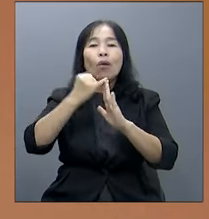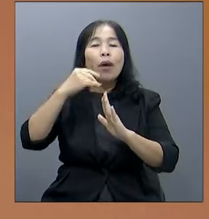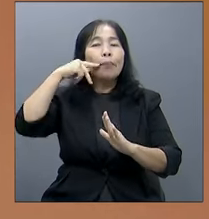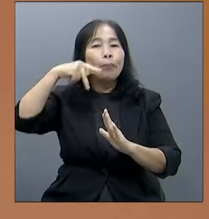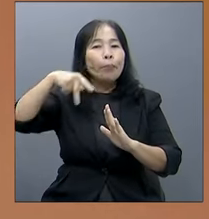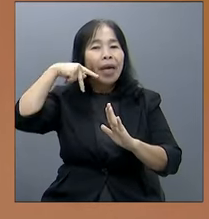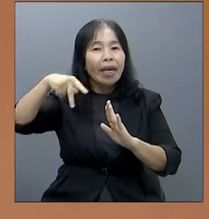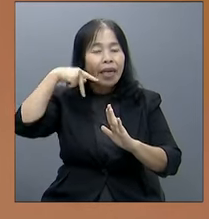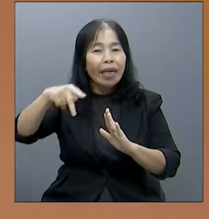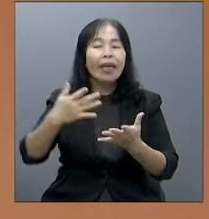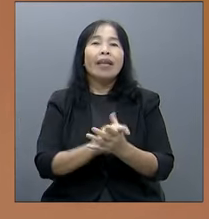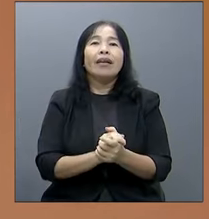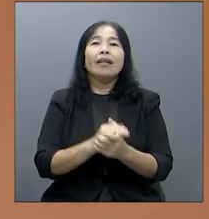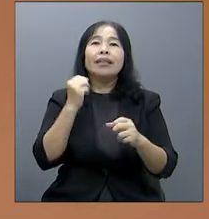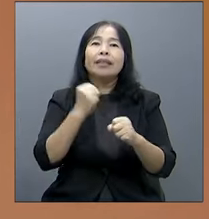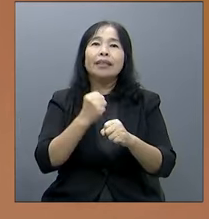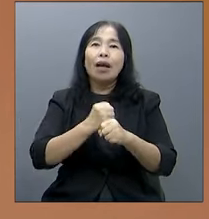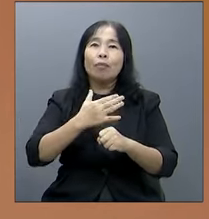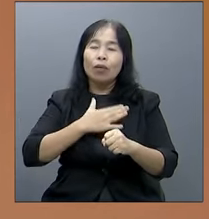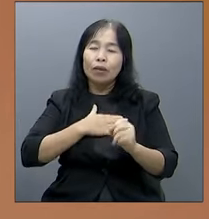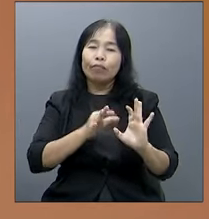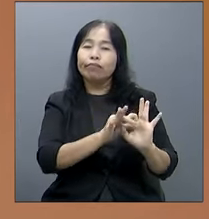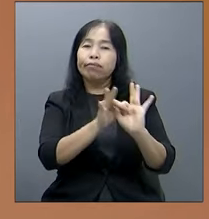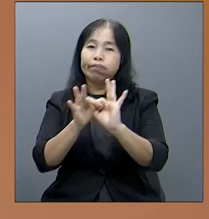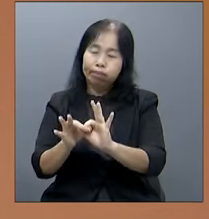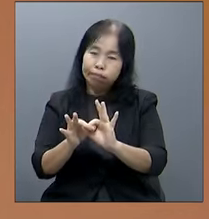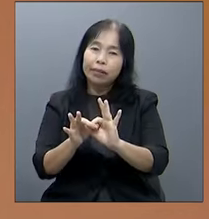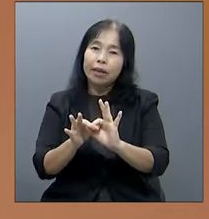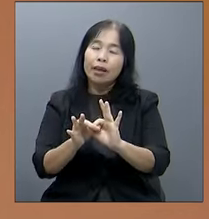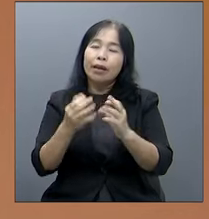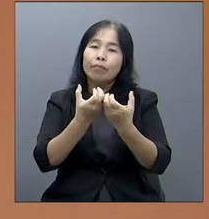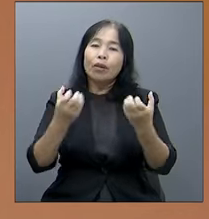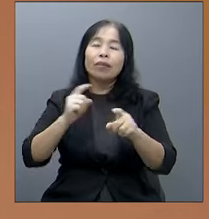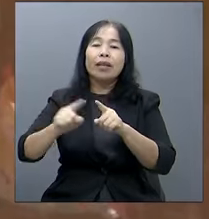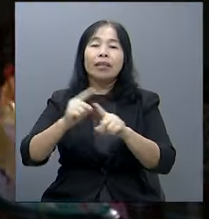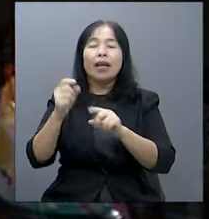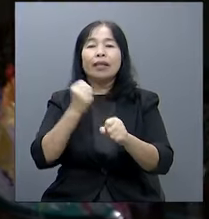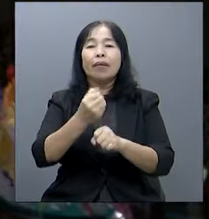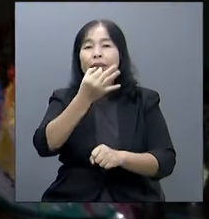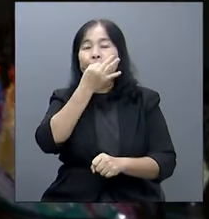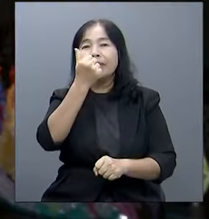มีการใช้ทัษาสลุบากของตเองมาสบสารทำใหงานมีคณค่า้ต่ยอเป็อาชีพได้ค่ะ